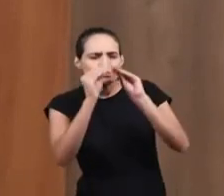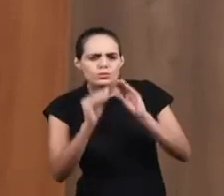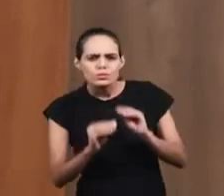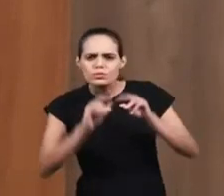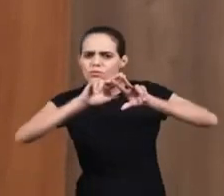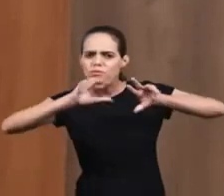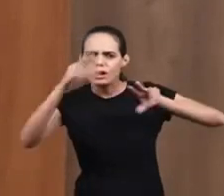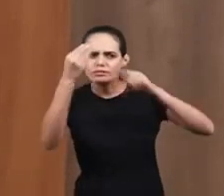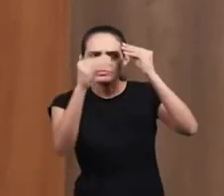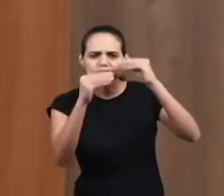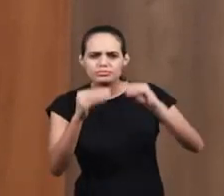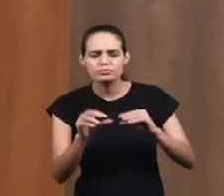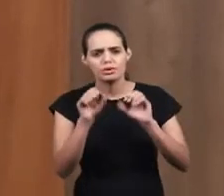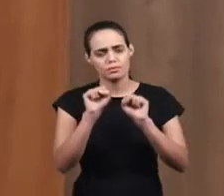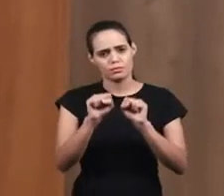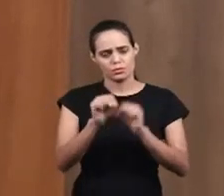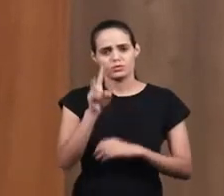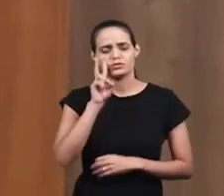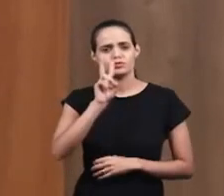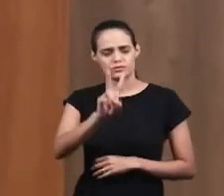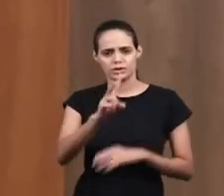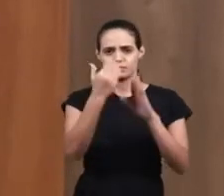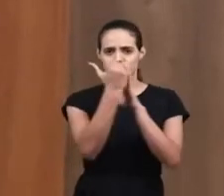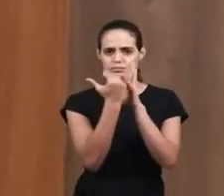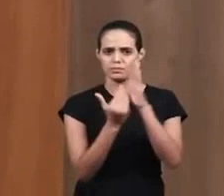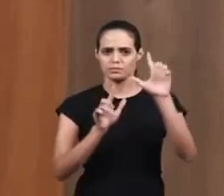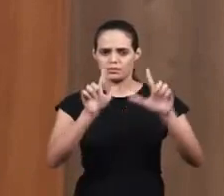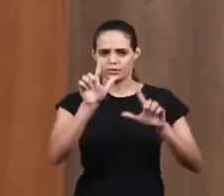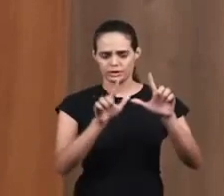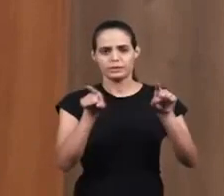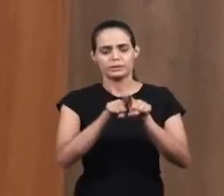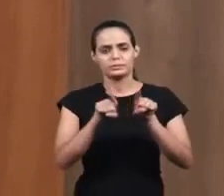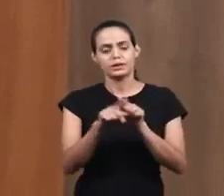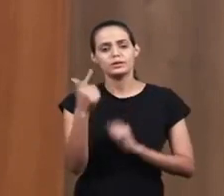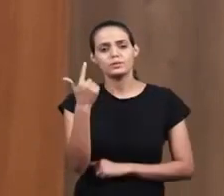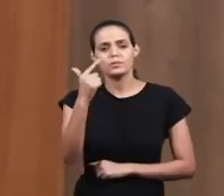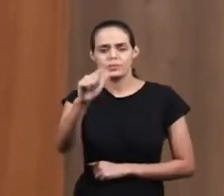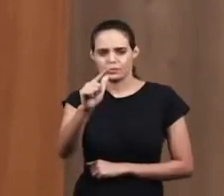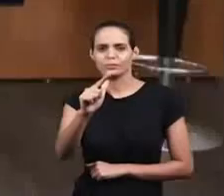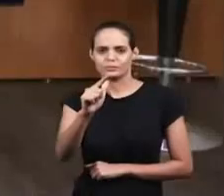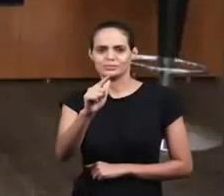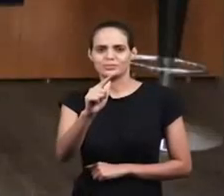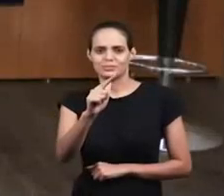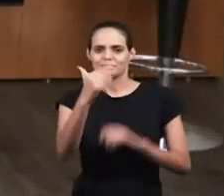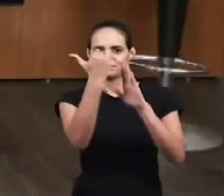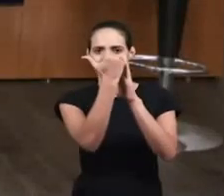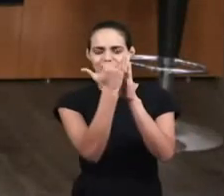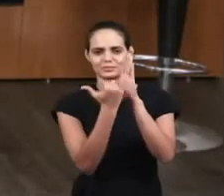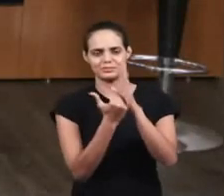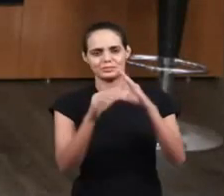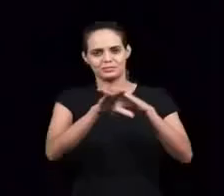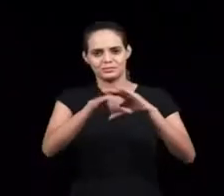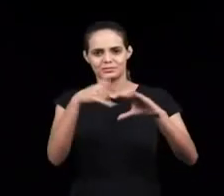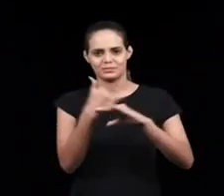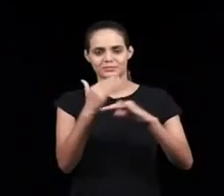die dort an Inhalten bereitsteht? Sie können sich diese Sendung und noch viele andere Dinge auf